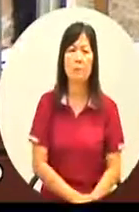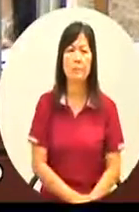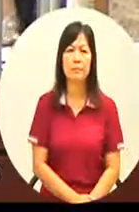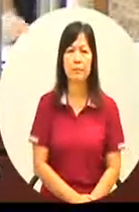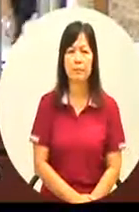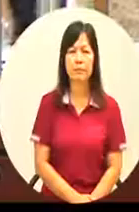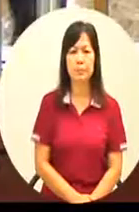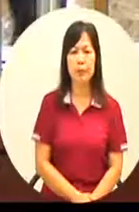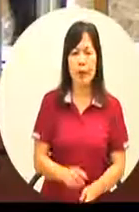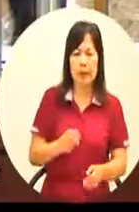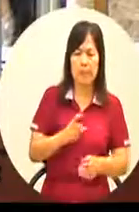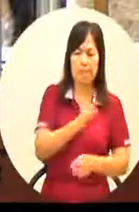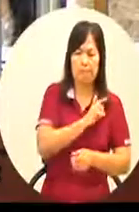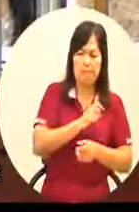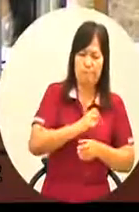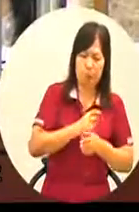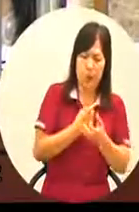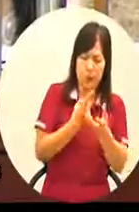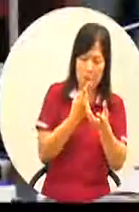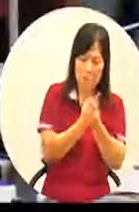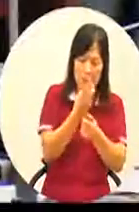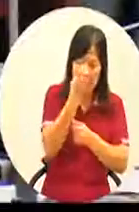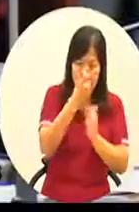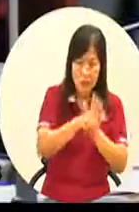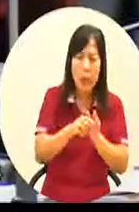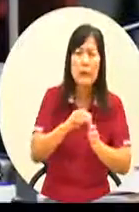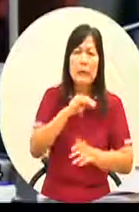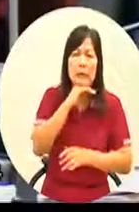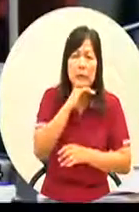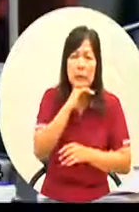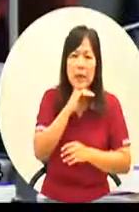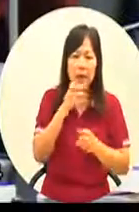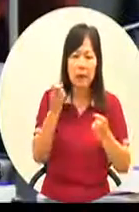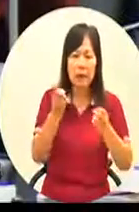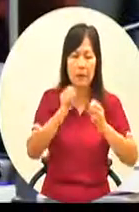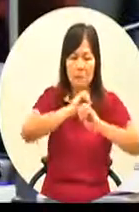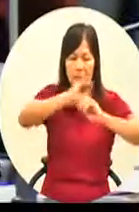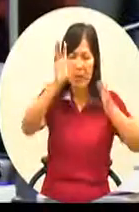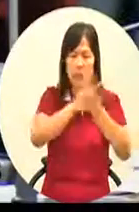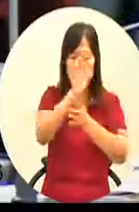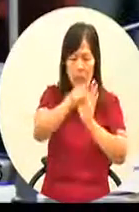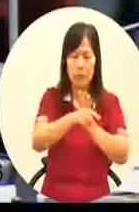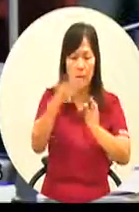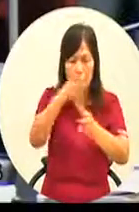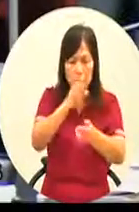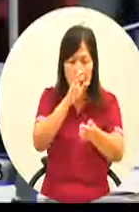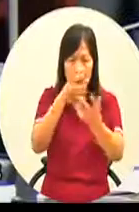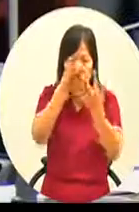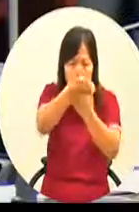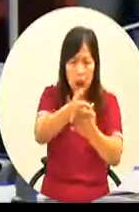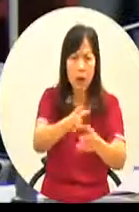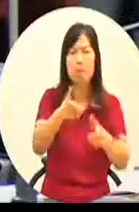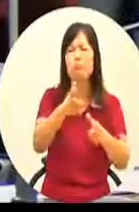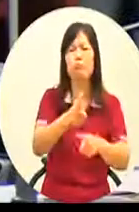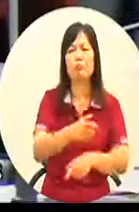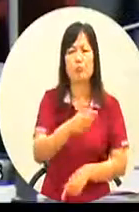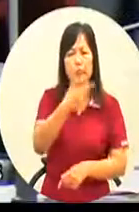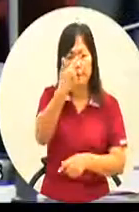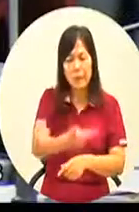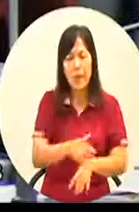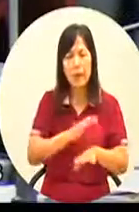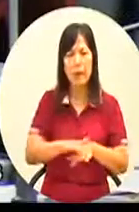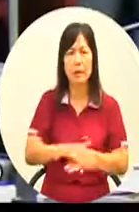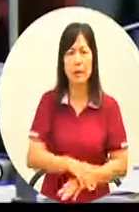要主动出击啊， 对对， 不能等到说已经媒体报道出来，我们再去。追查，迄阵拢是已